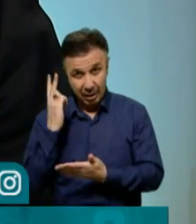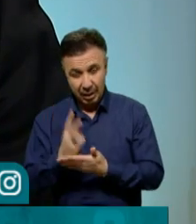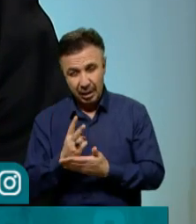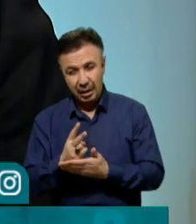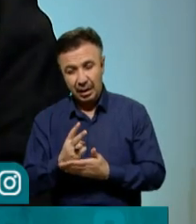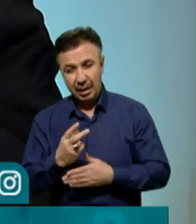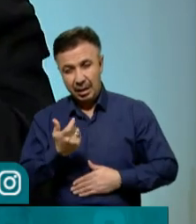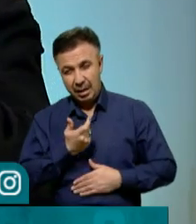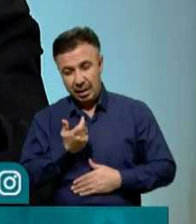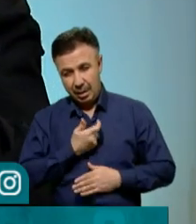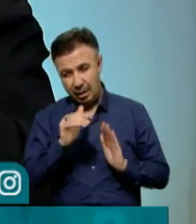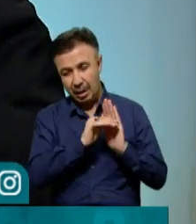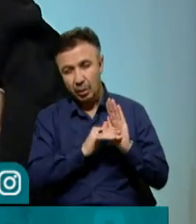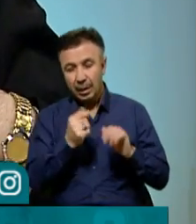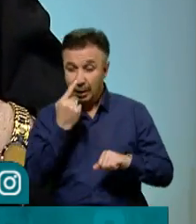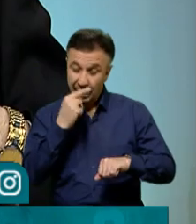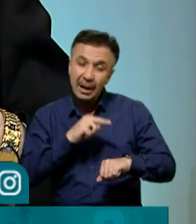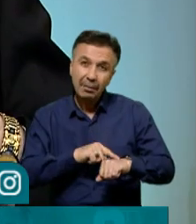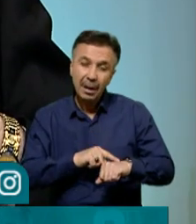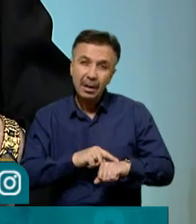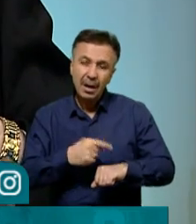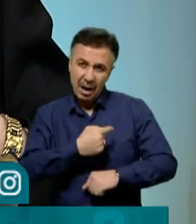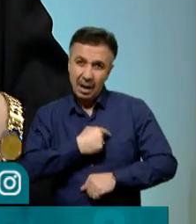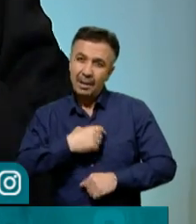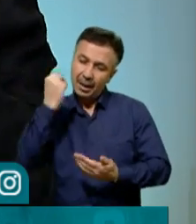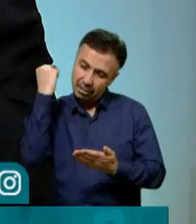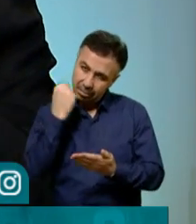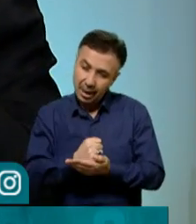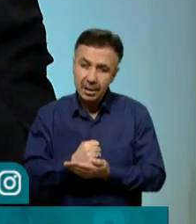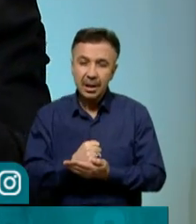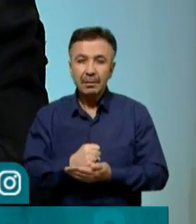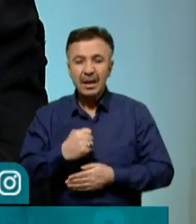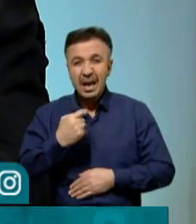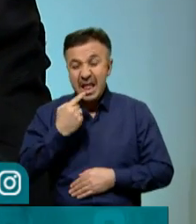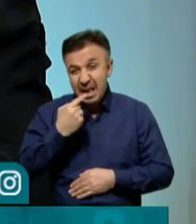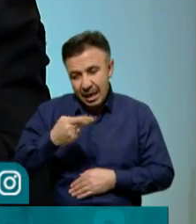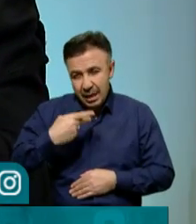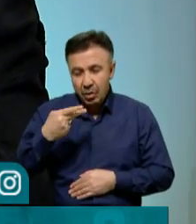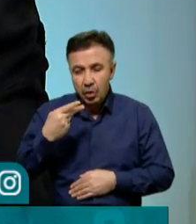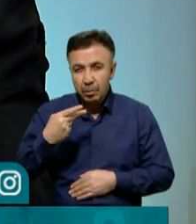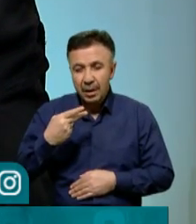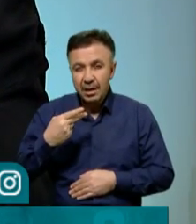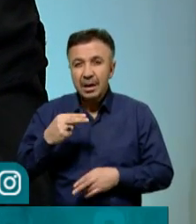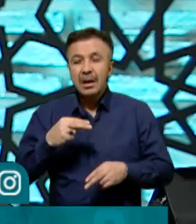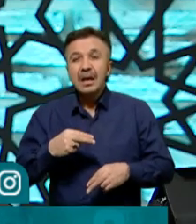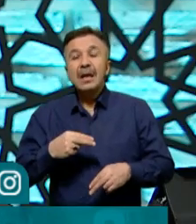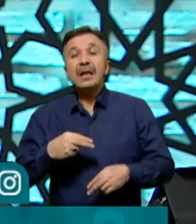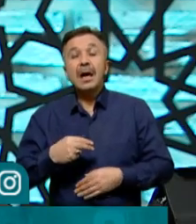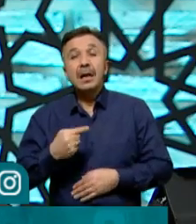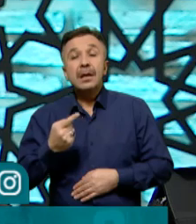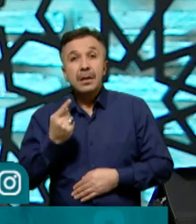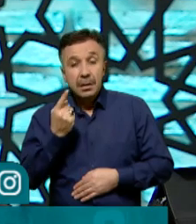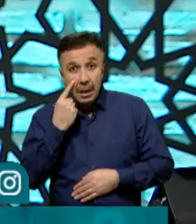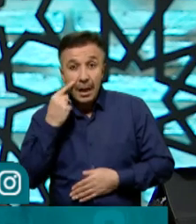iman etmek. Kalb ile tasdik etmek bunları, dil ile de ikrar etmek. Yani kelime-i şehadeti açıktan